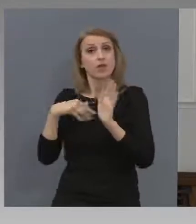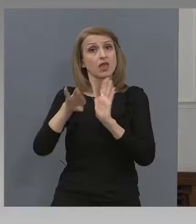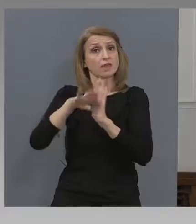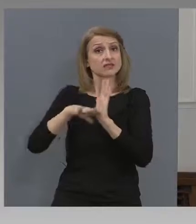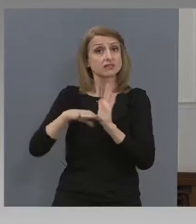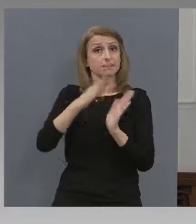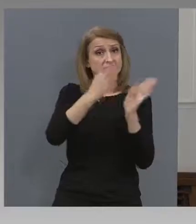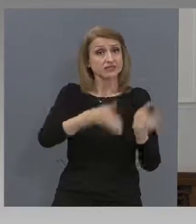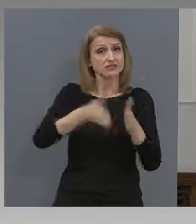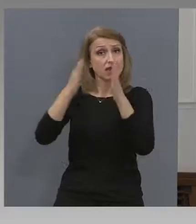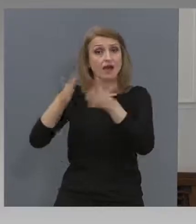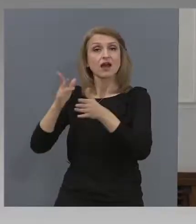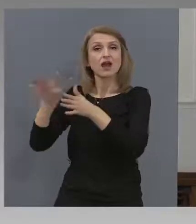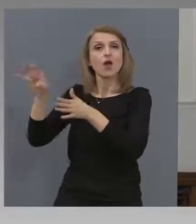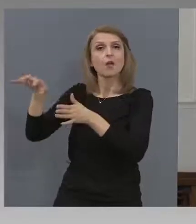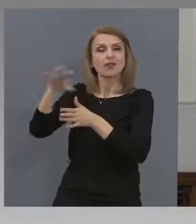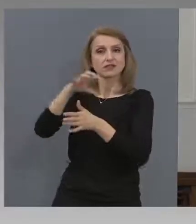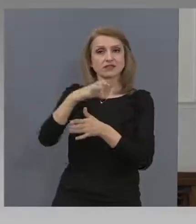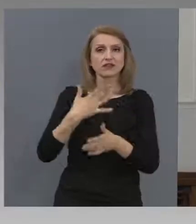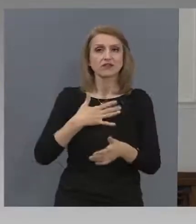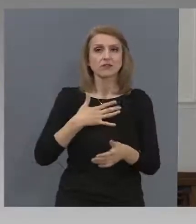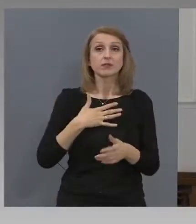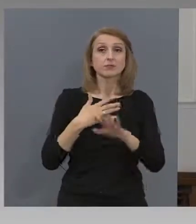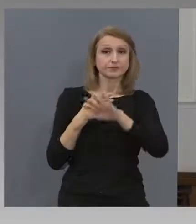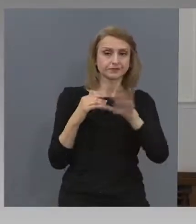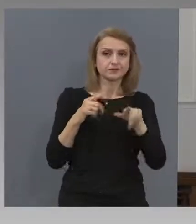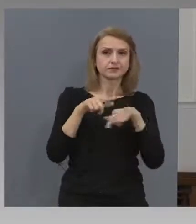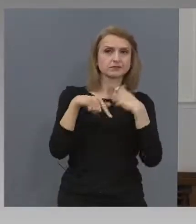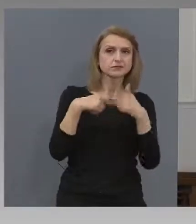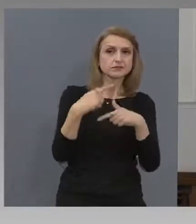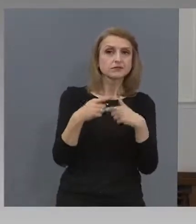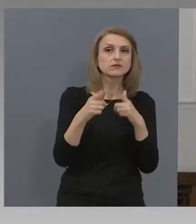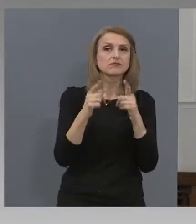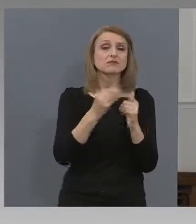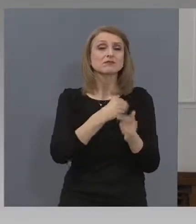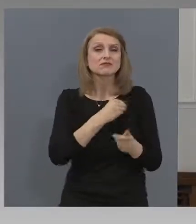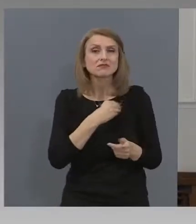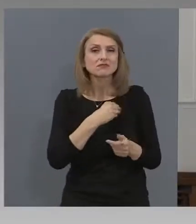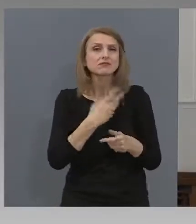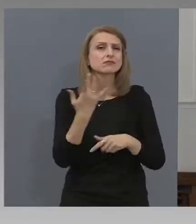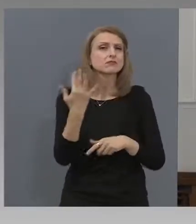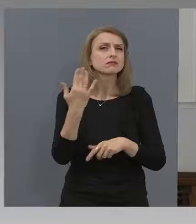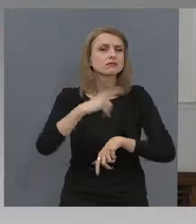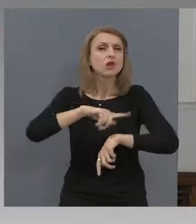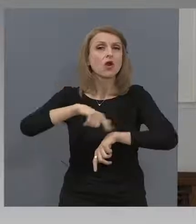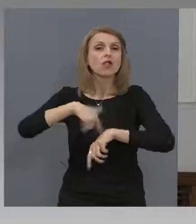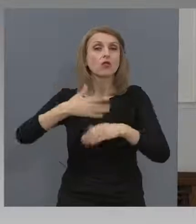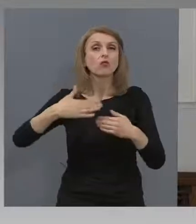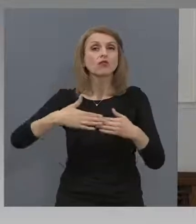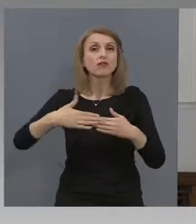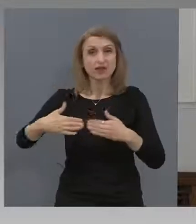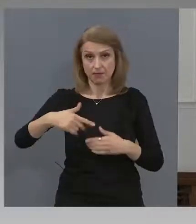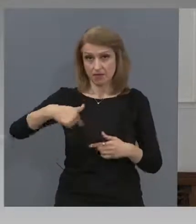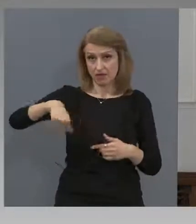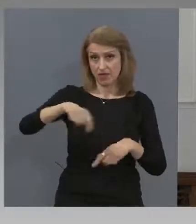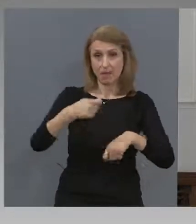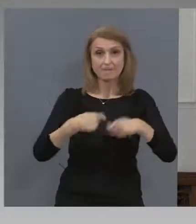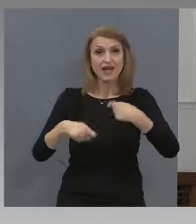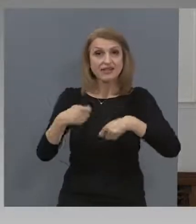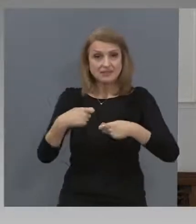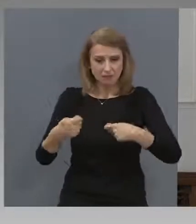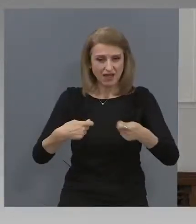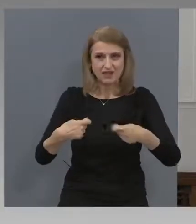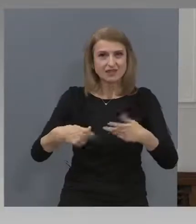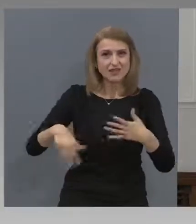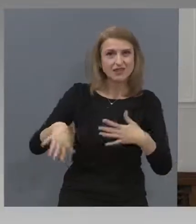само да уточним, господин Гаврийски, от търговските вериги, но кажете ни, за колко време търговските вериги ще могат да направят тази